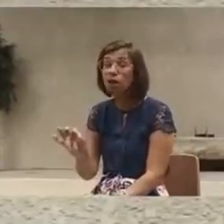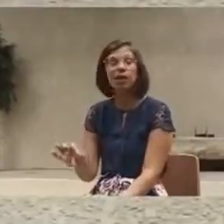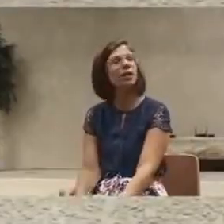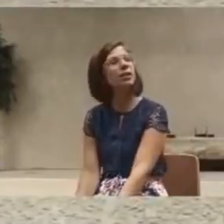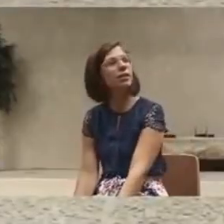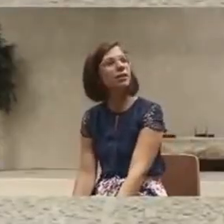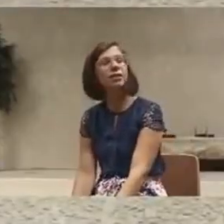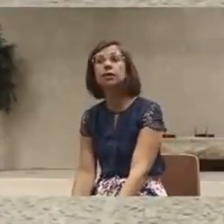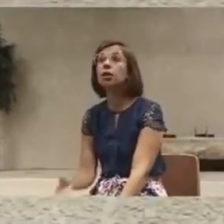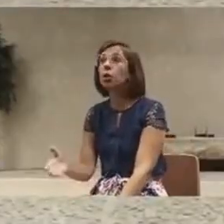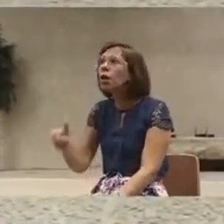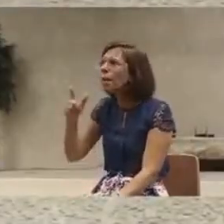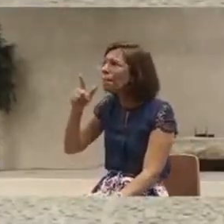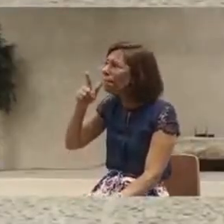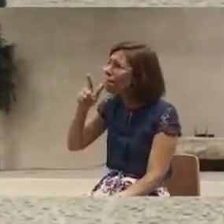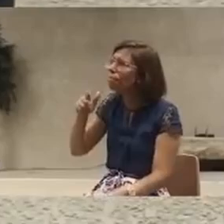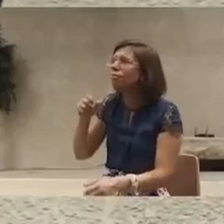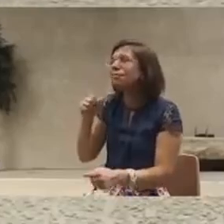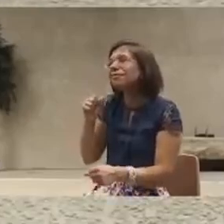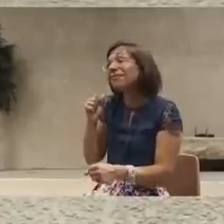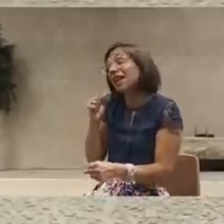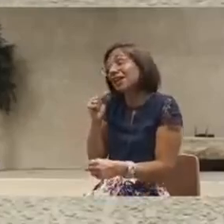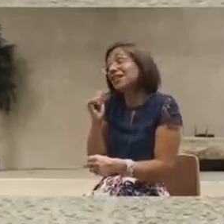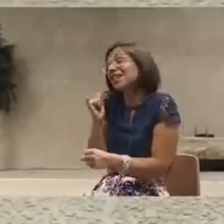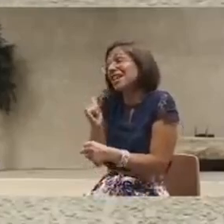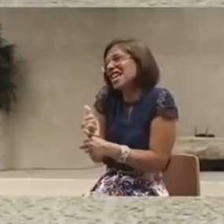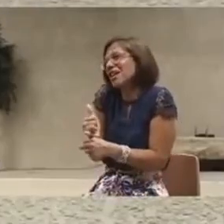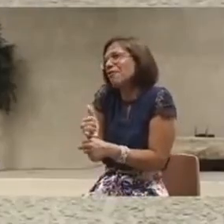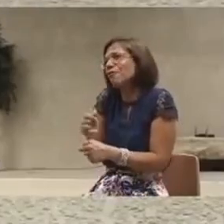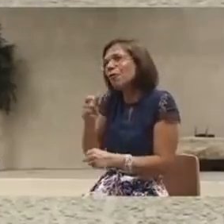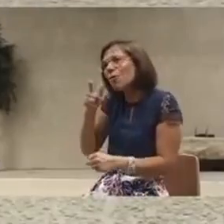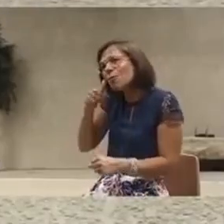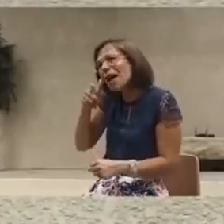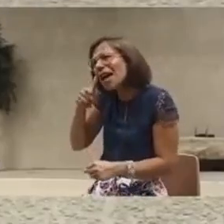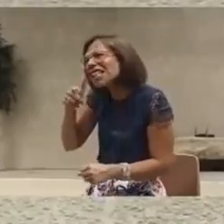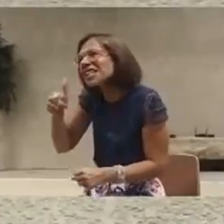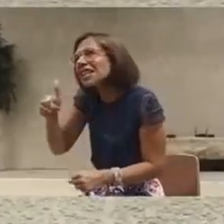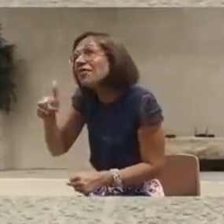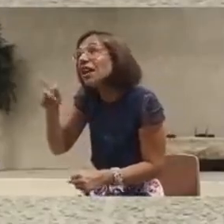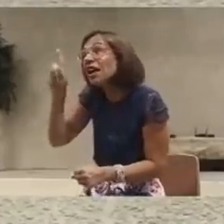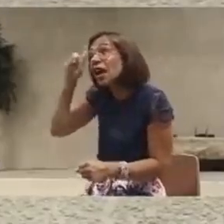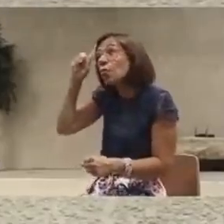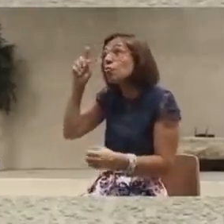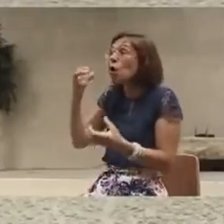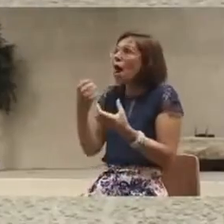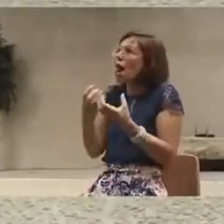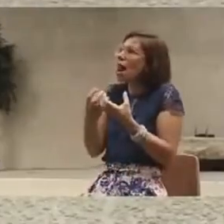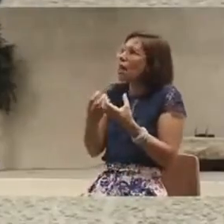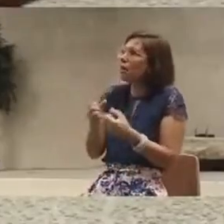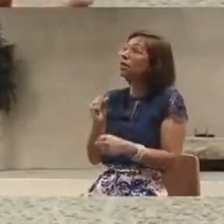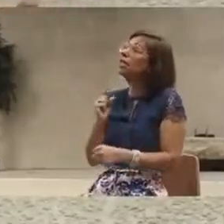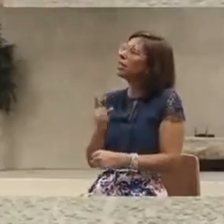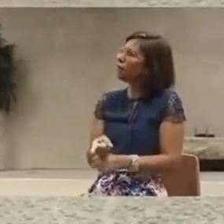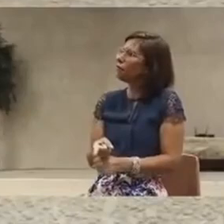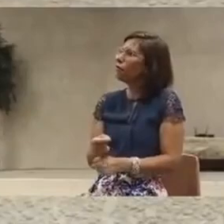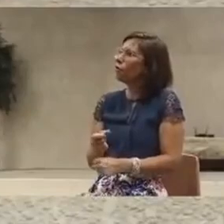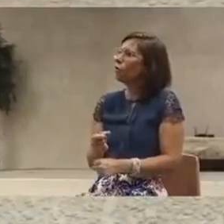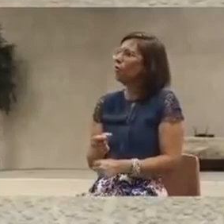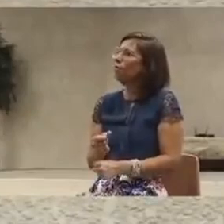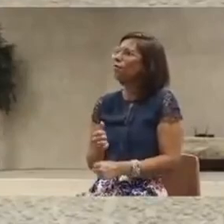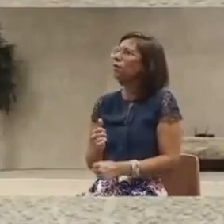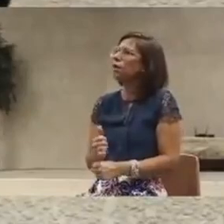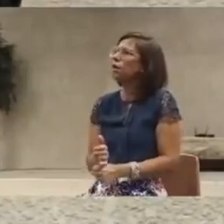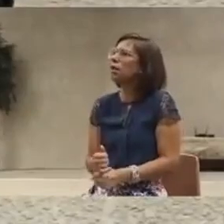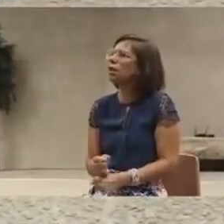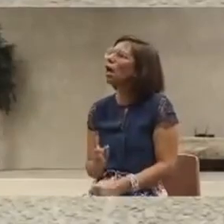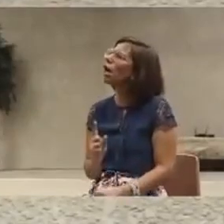de persévérance, afin qu'après avoir accompli la volonté de Dieu, vous obteniez ce qui vous est promis.